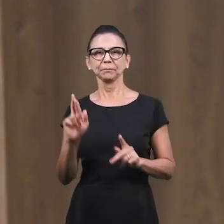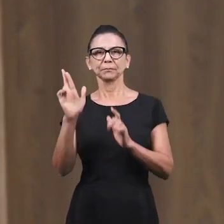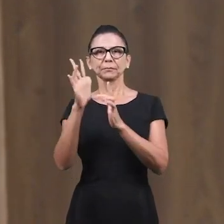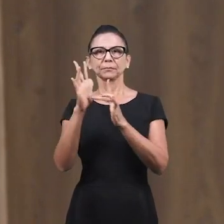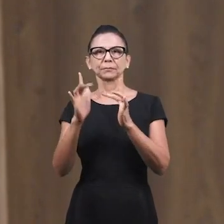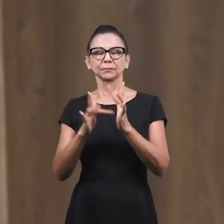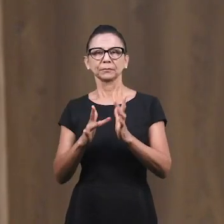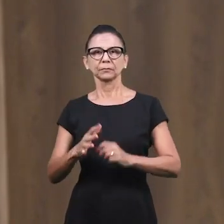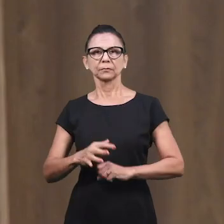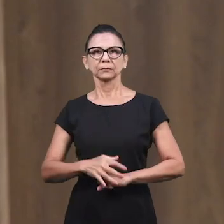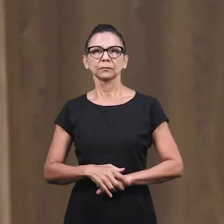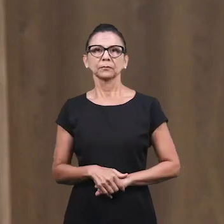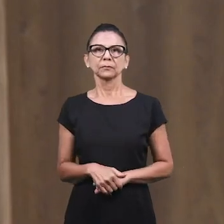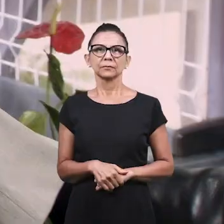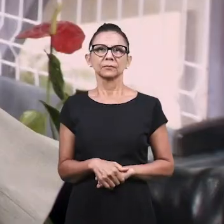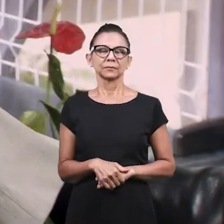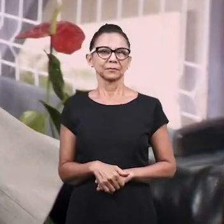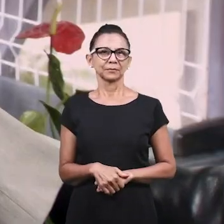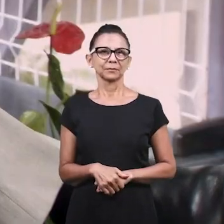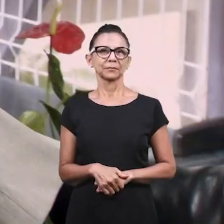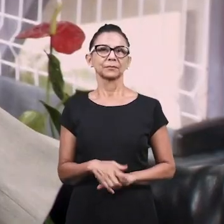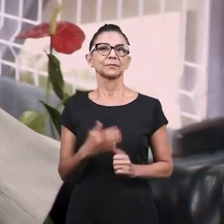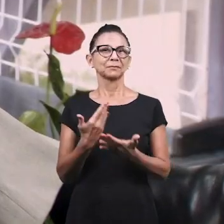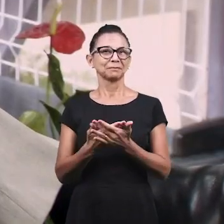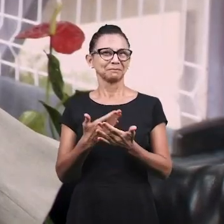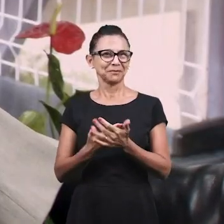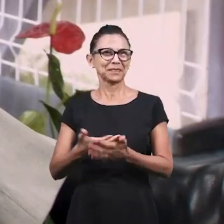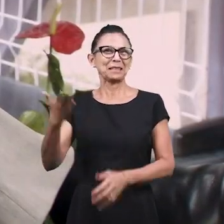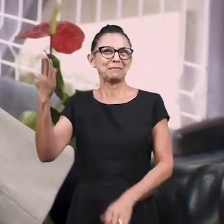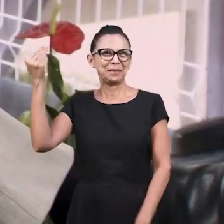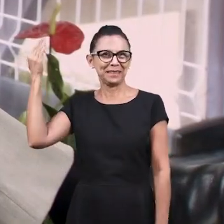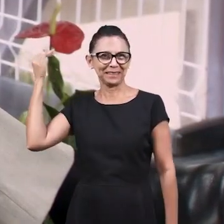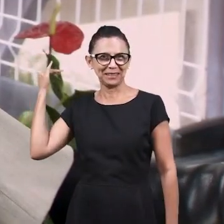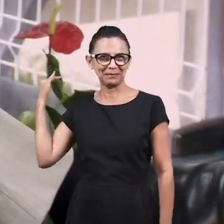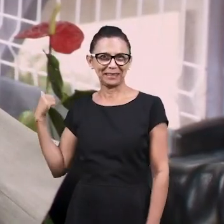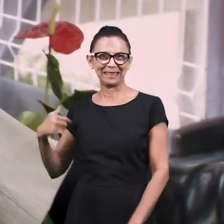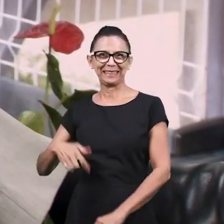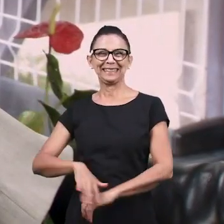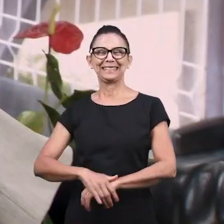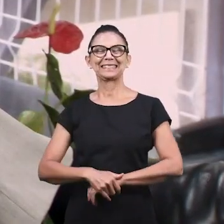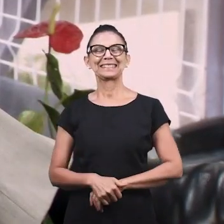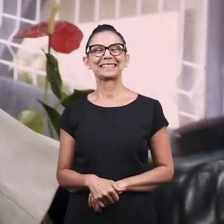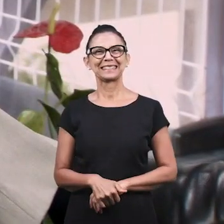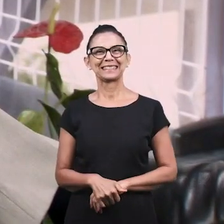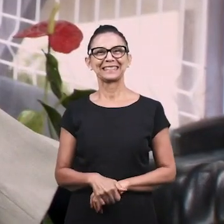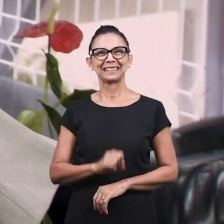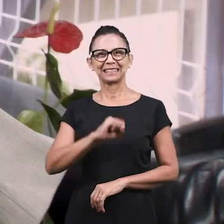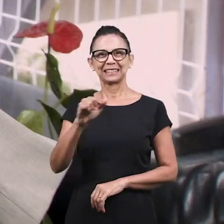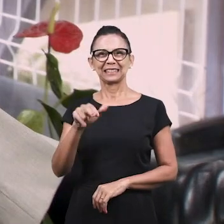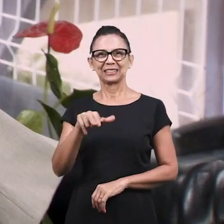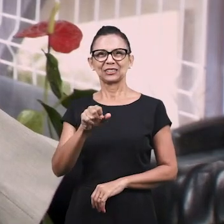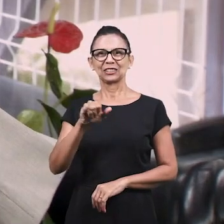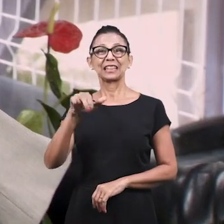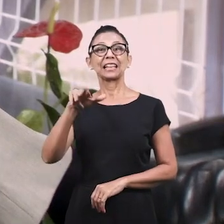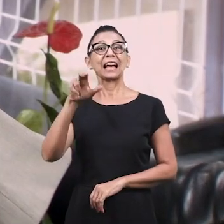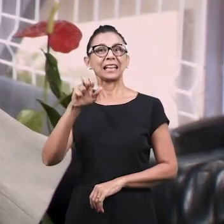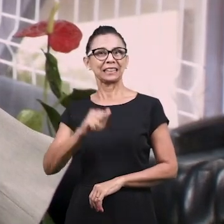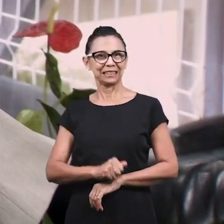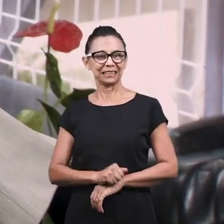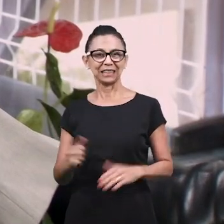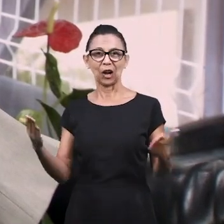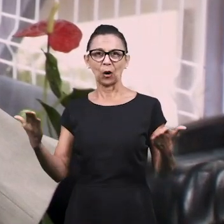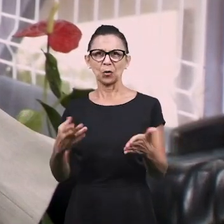contato@radiomanaim.com.br. Господь да благословит всех нас. На прошлом уроке сестра Женаина Зумах научила